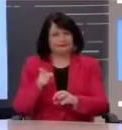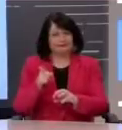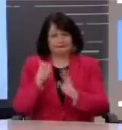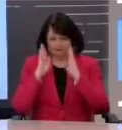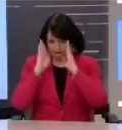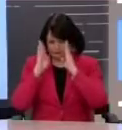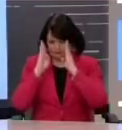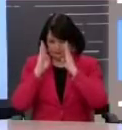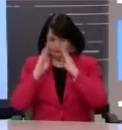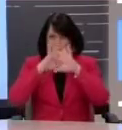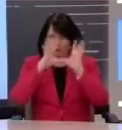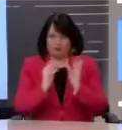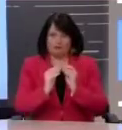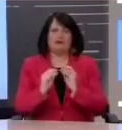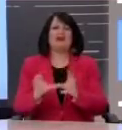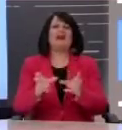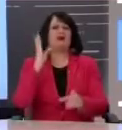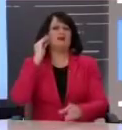μονόπλευρα από τα μέσα